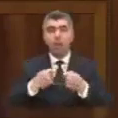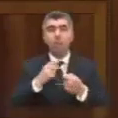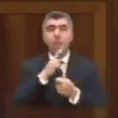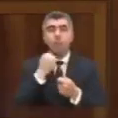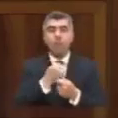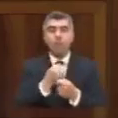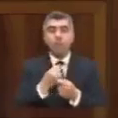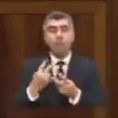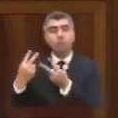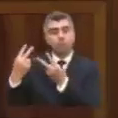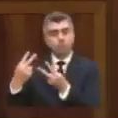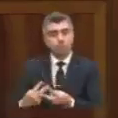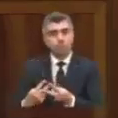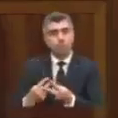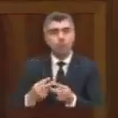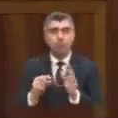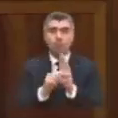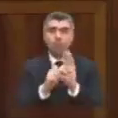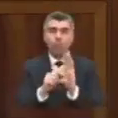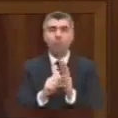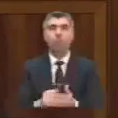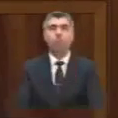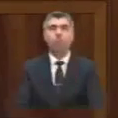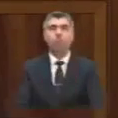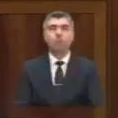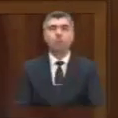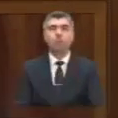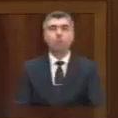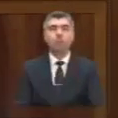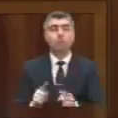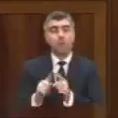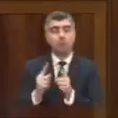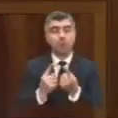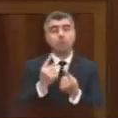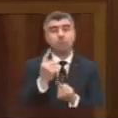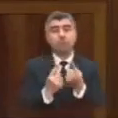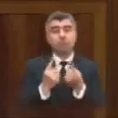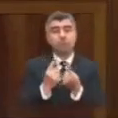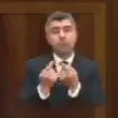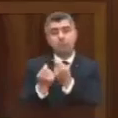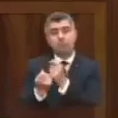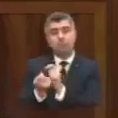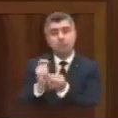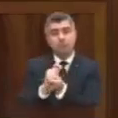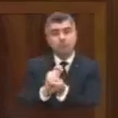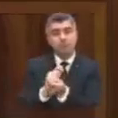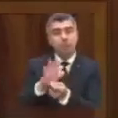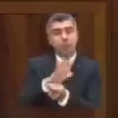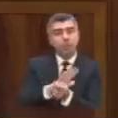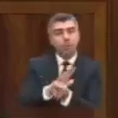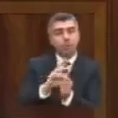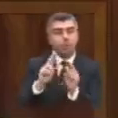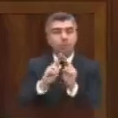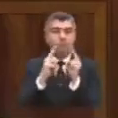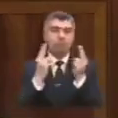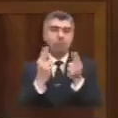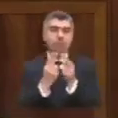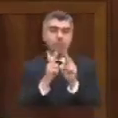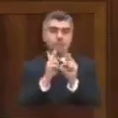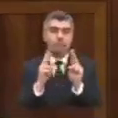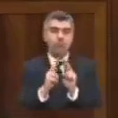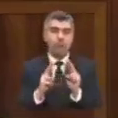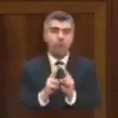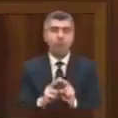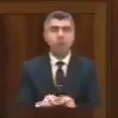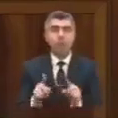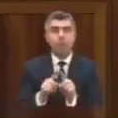الموافقة ديالك وعلى اختيارك لهذا الموضوع. صدمات هذه التحولات والتقلبات الدولية السيد رئيس الحكومة، إما